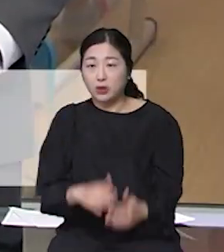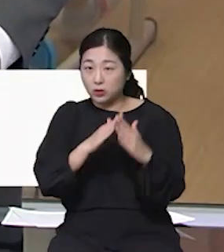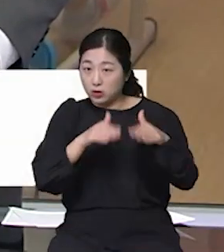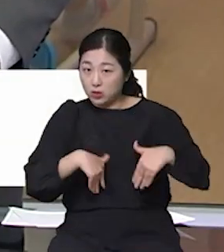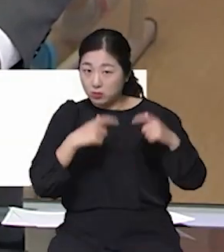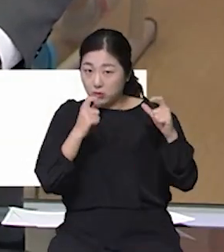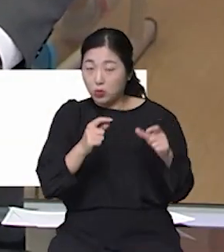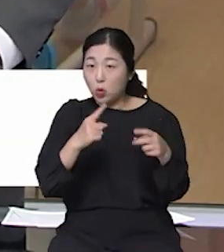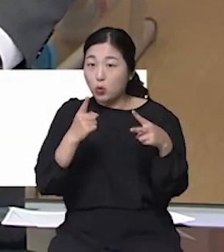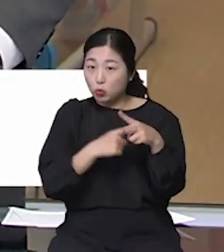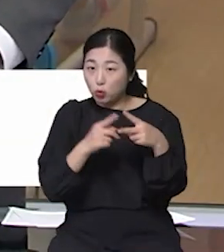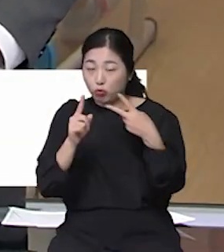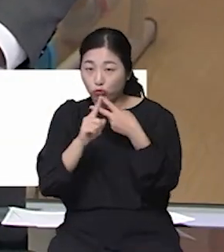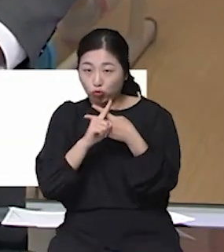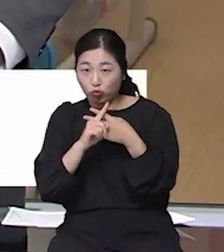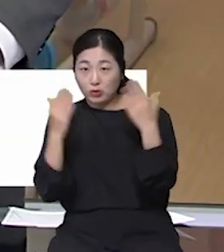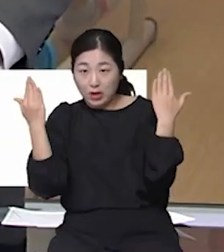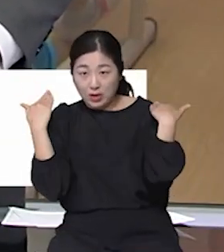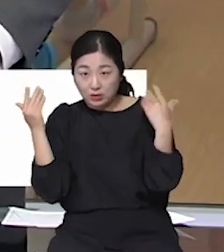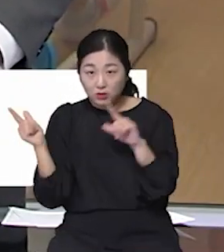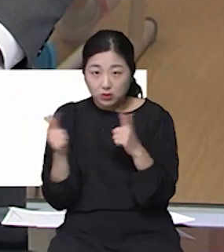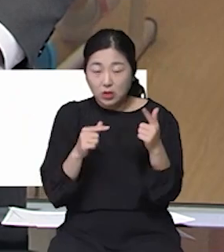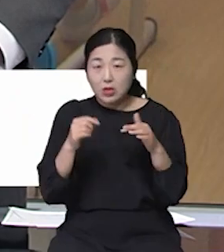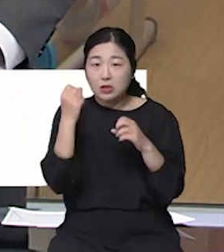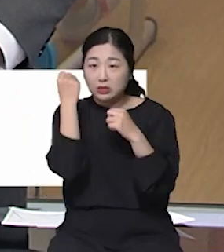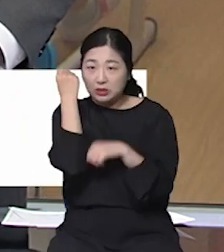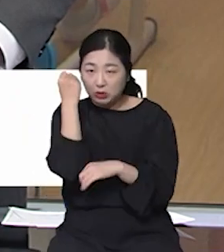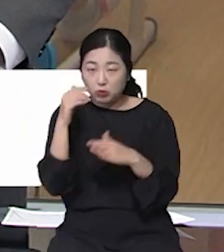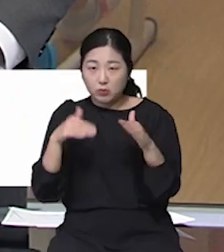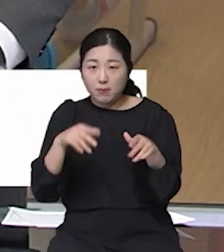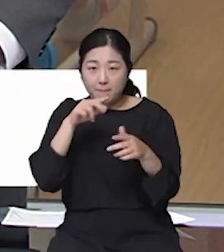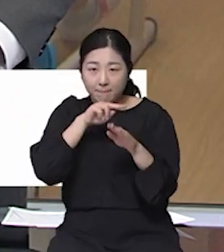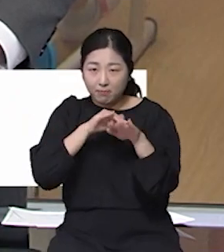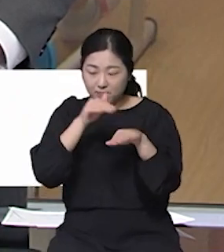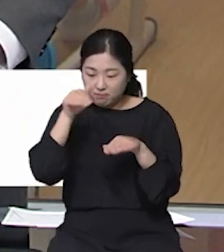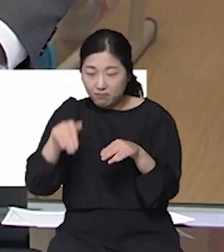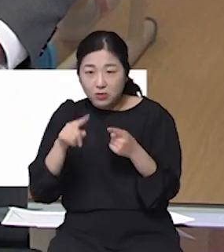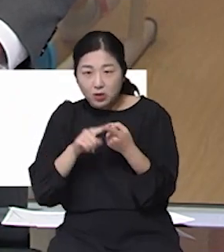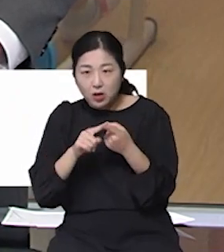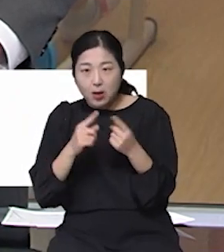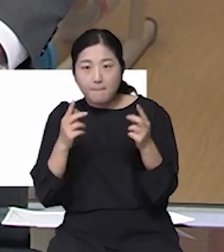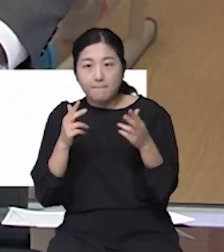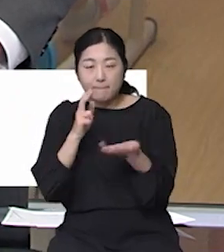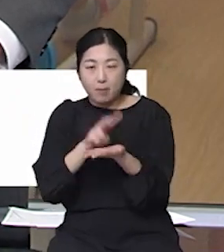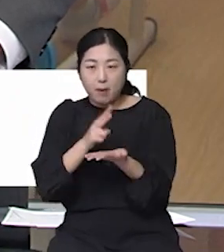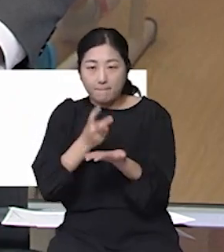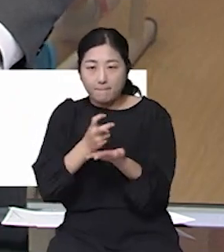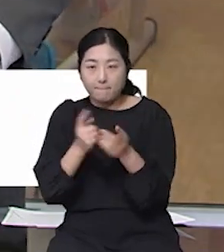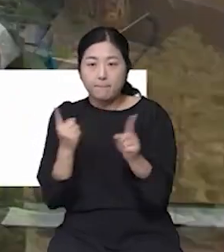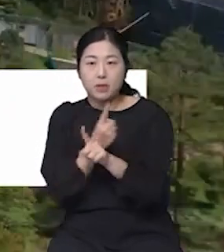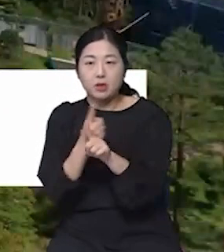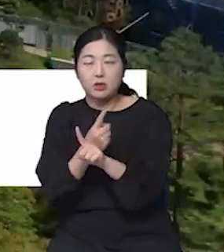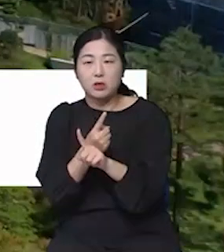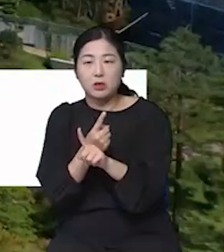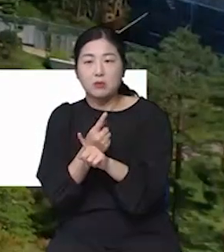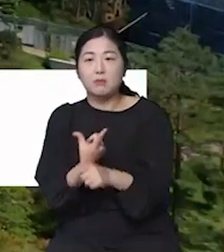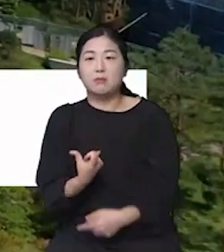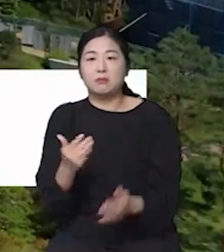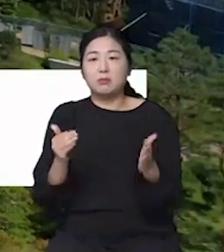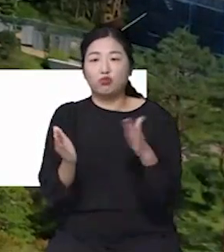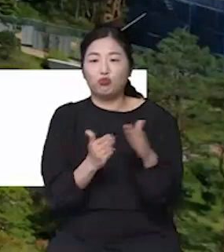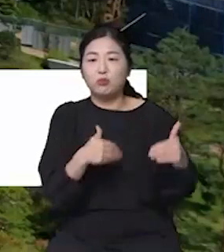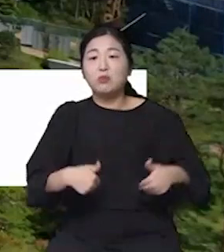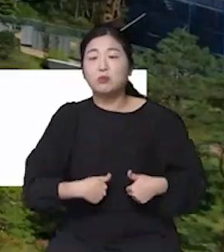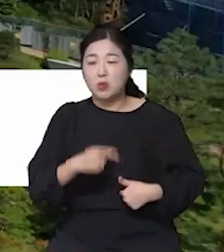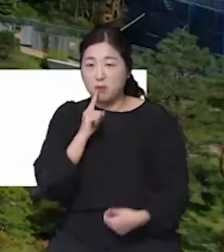전남 지역 초중학생들의 기초학력 미달과 학력 격차 해소를 위한 제도적 방안이 시급하다는 지적이 나왔습니다.